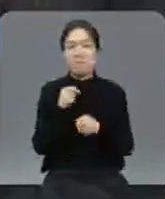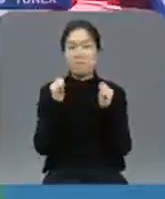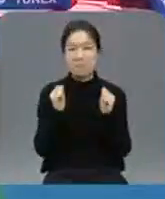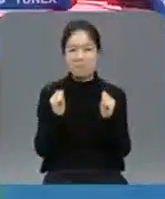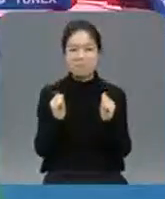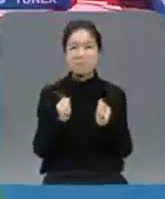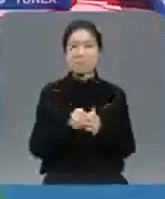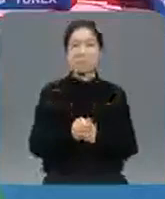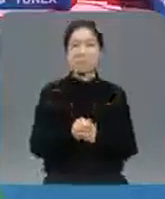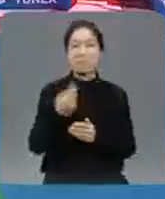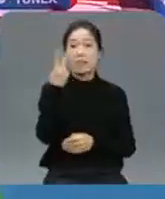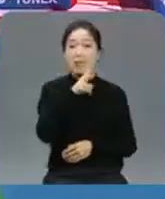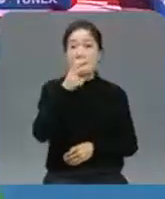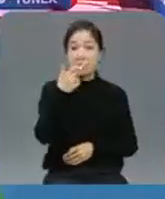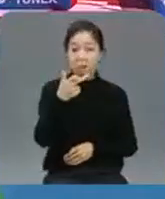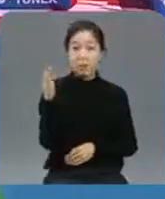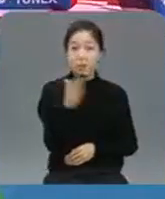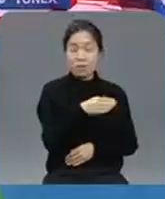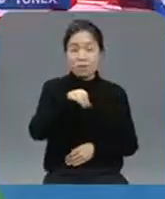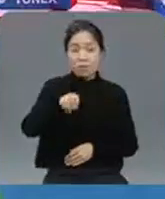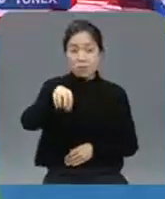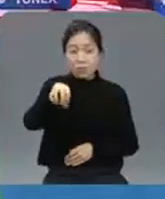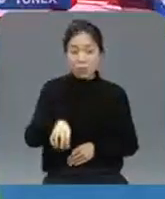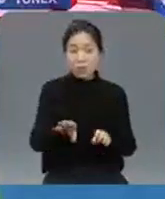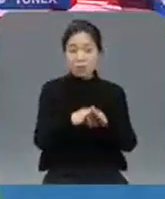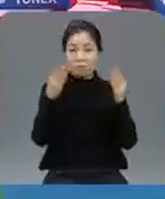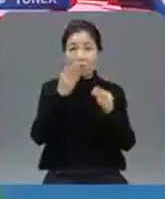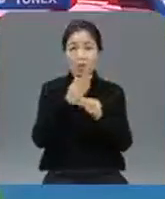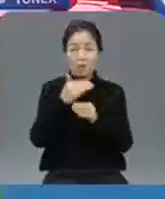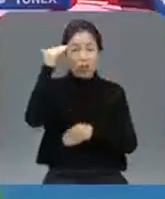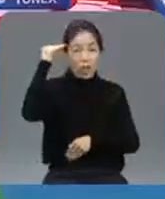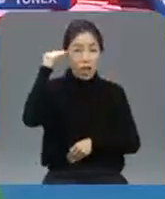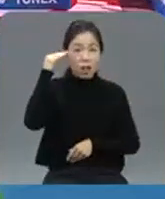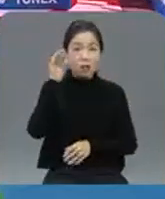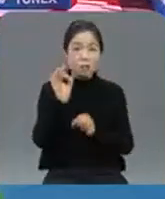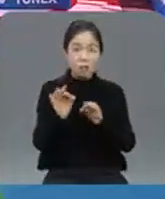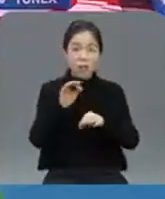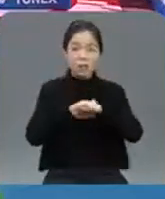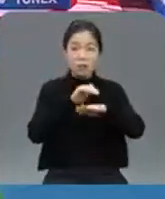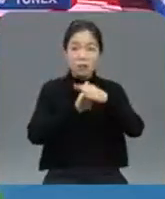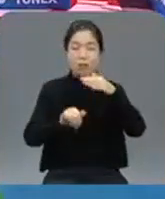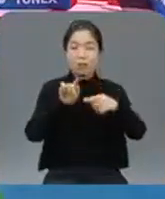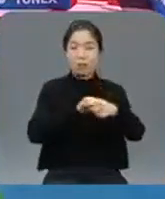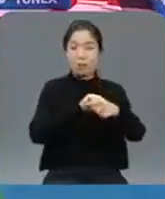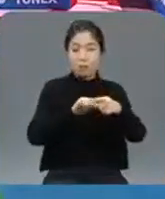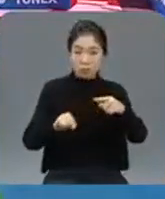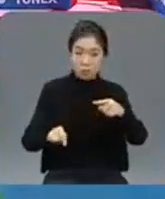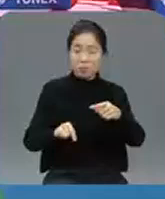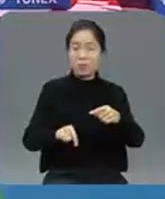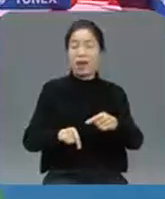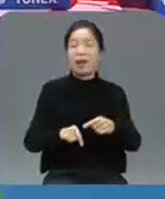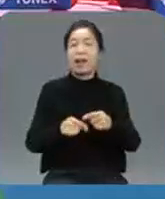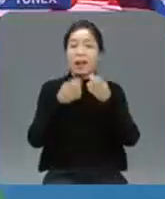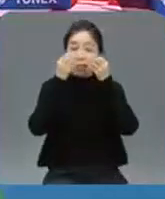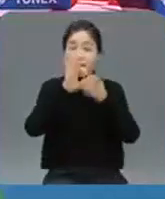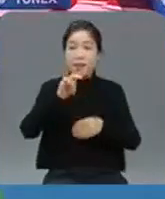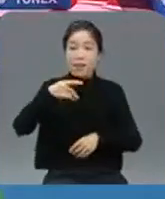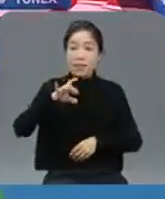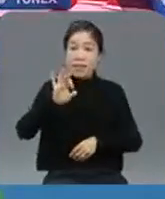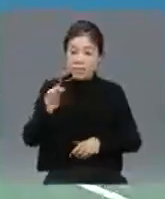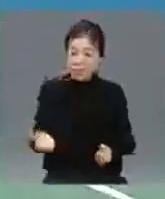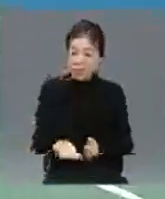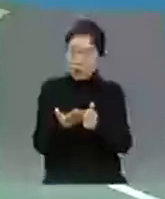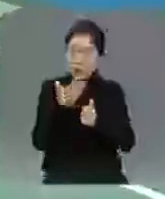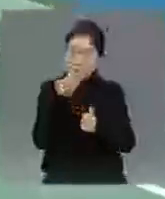파이팅 2017년부터 광주에서 열리고 있는 코리아 마스터즈 선수권 대회가 제 2의 안세형 발굴하는